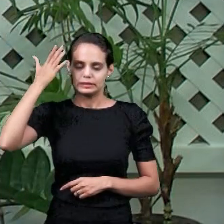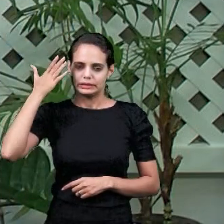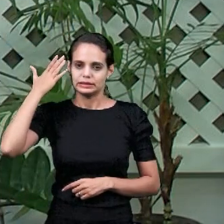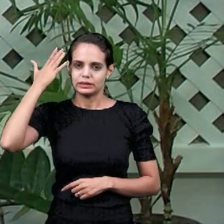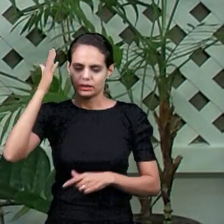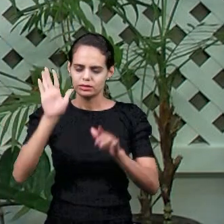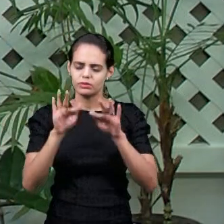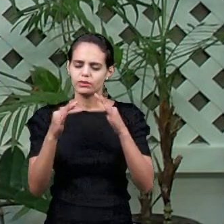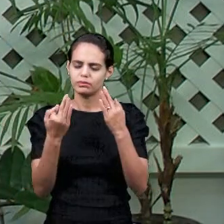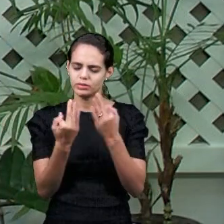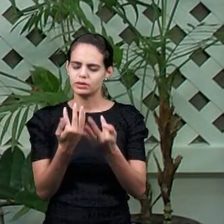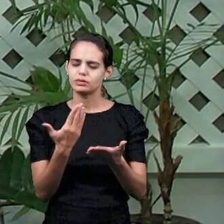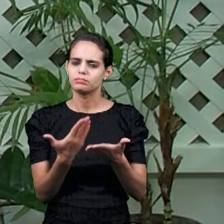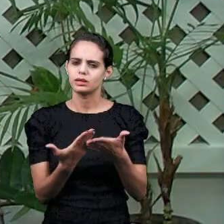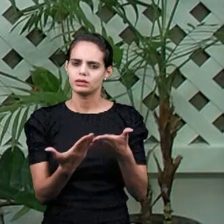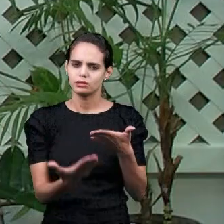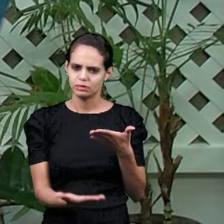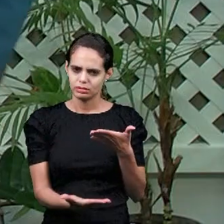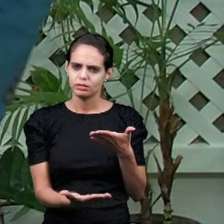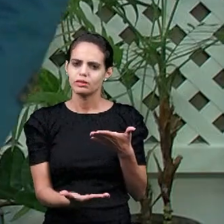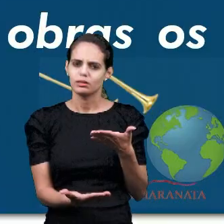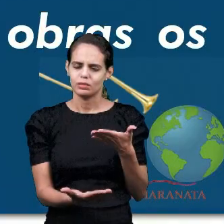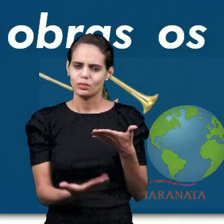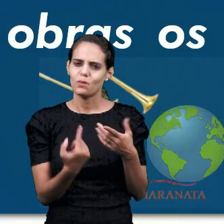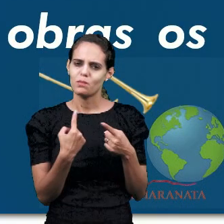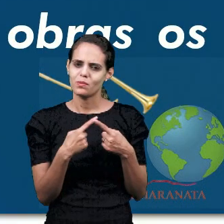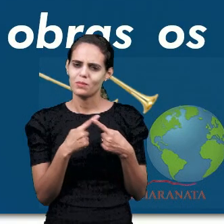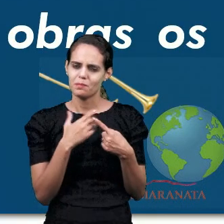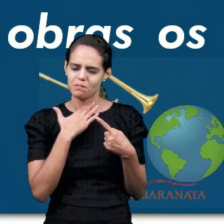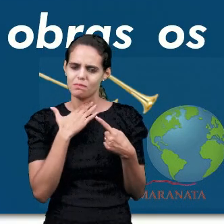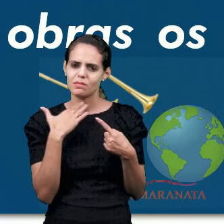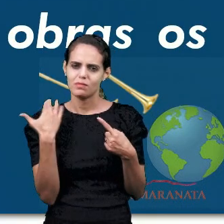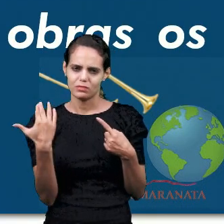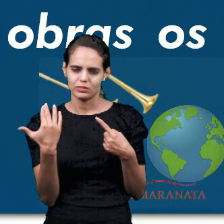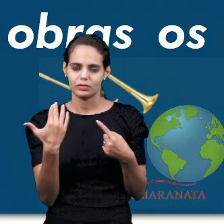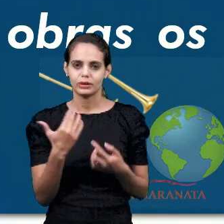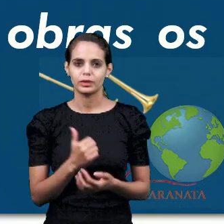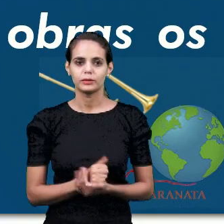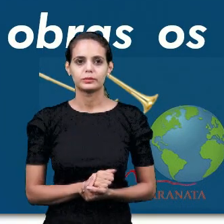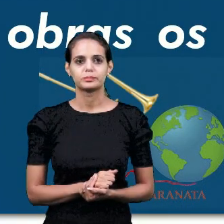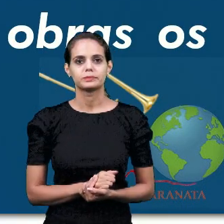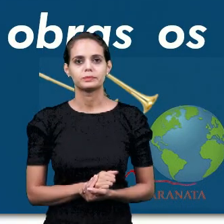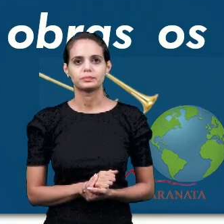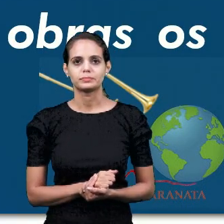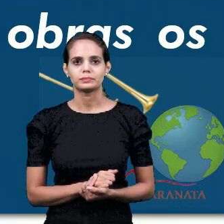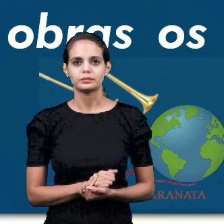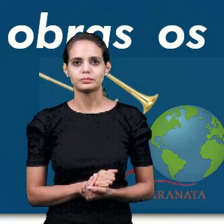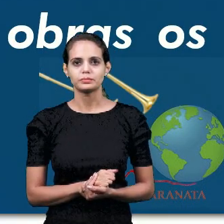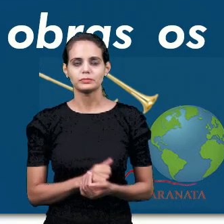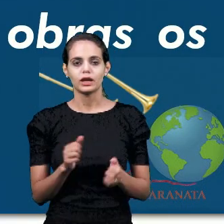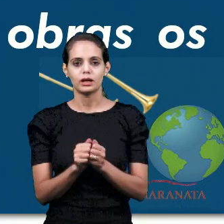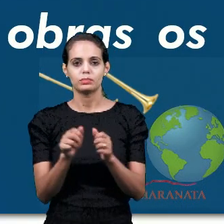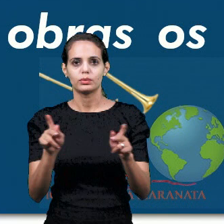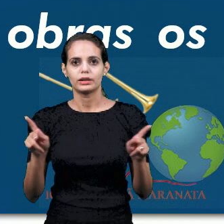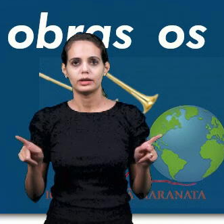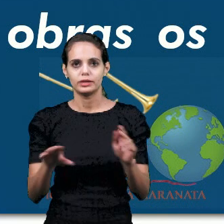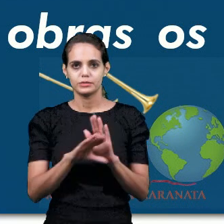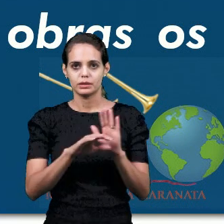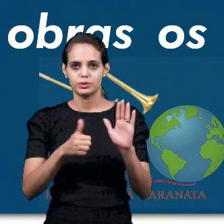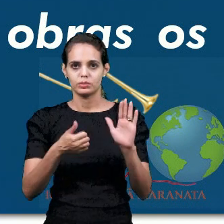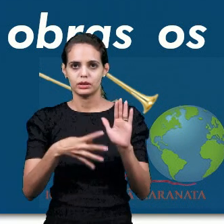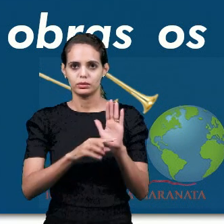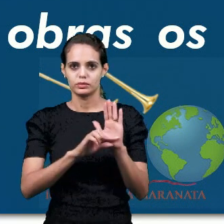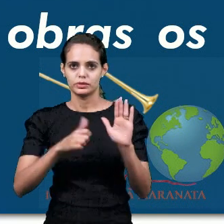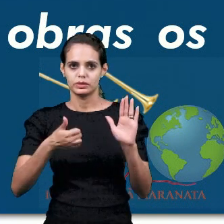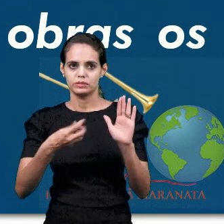êtres chers. Apocalypse 14, 13 dit, lisez avec moi. J'ai entendu une voix du ciel qui